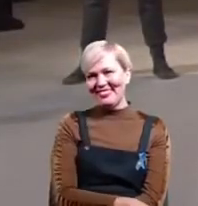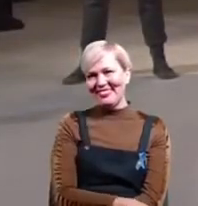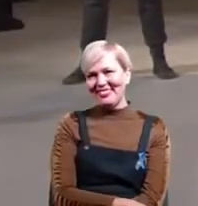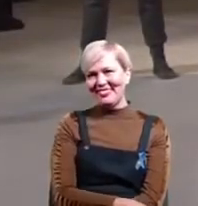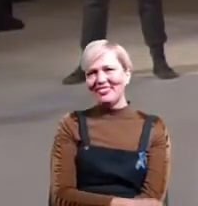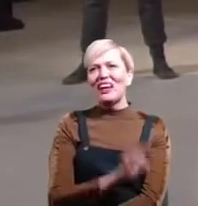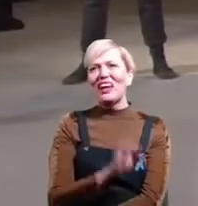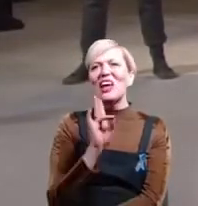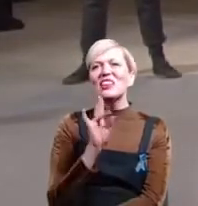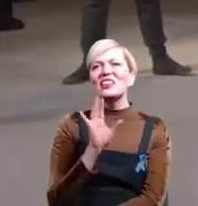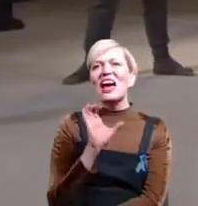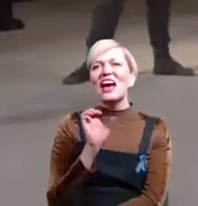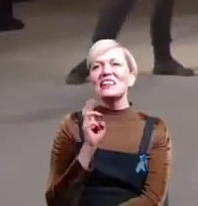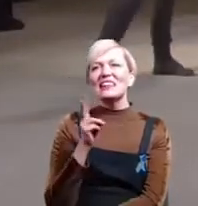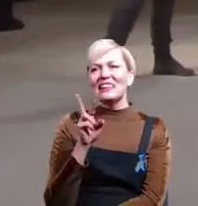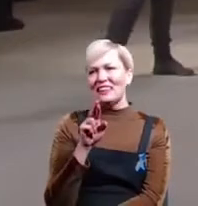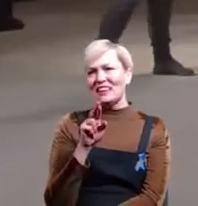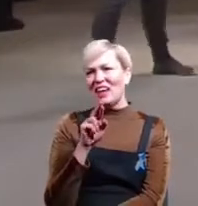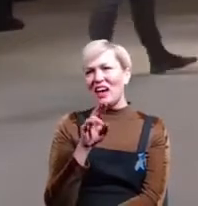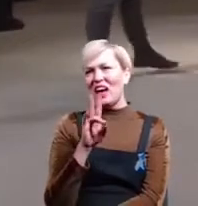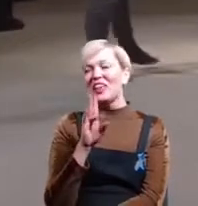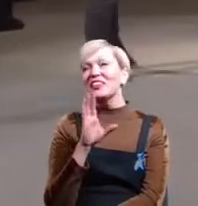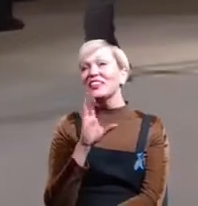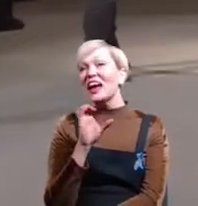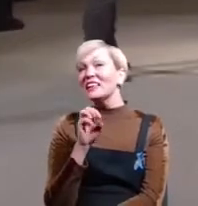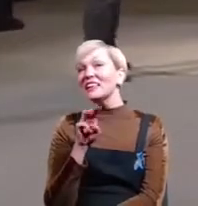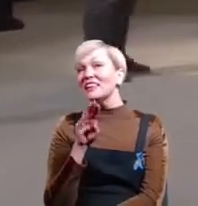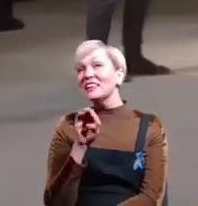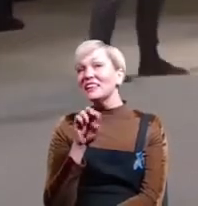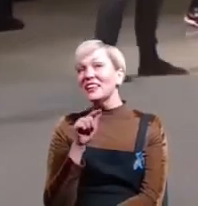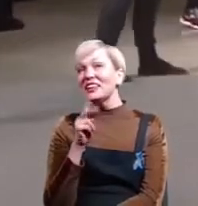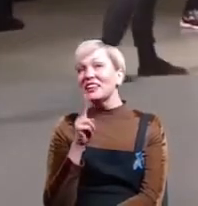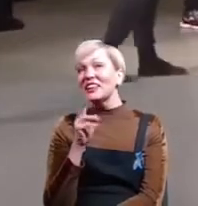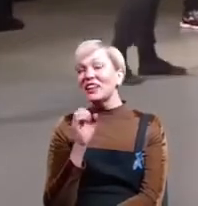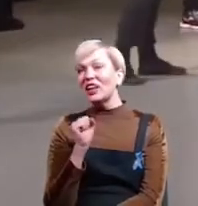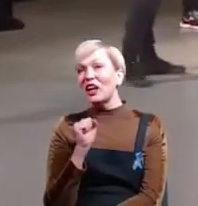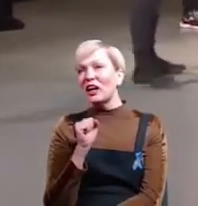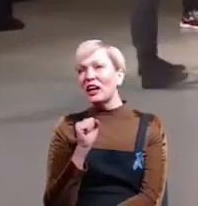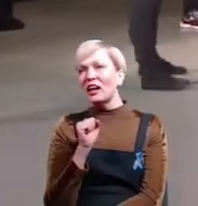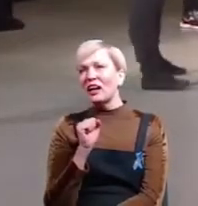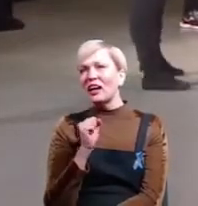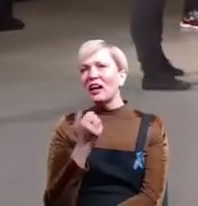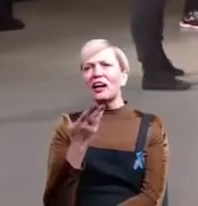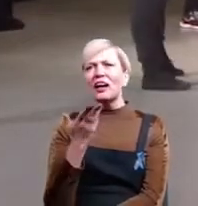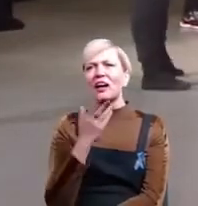Настенька, Настенька, знаешь, какая ошибка?